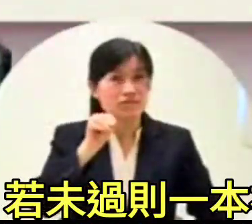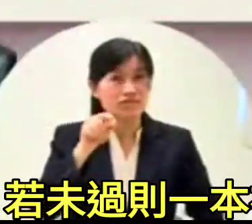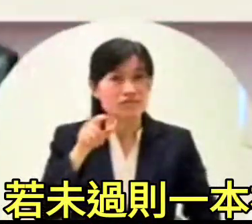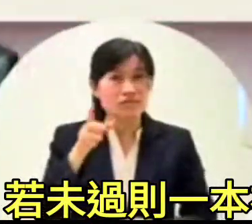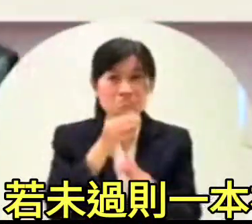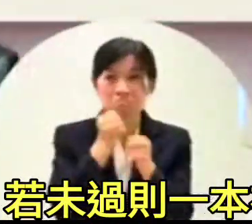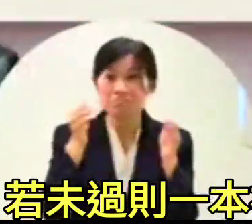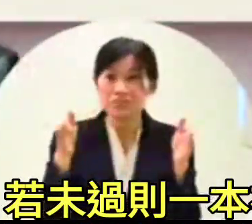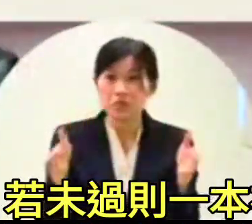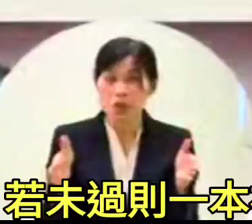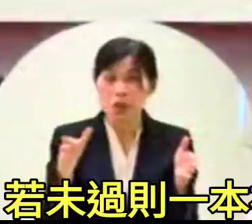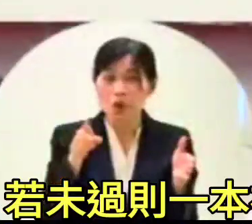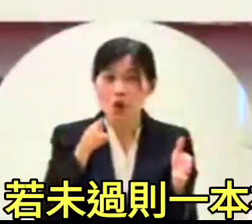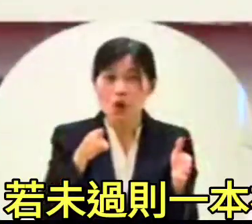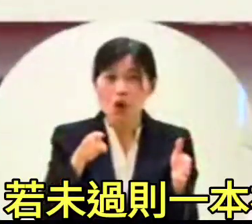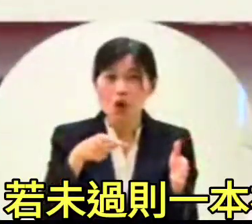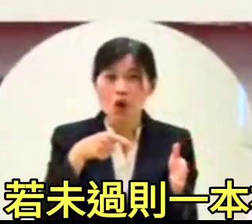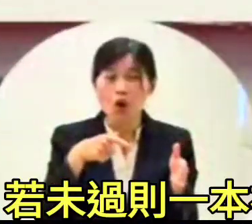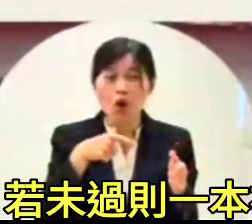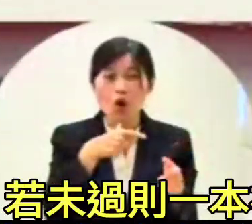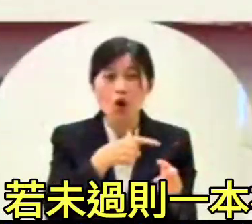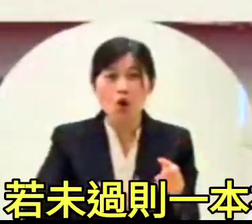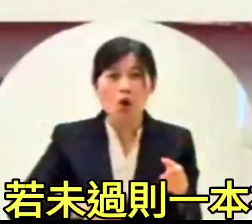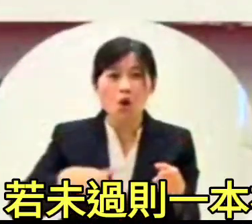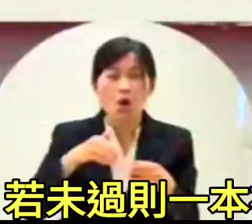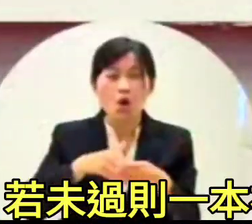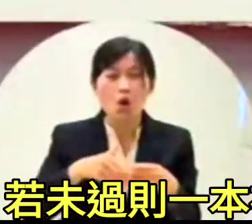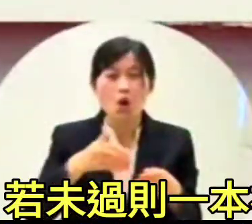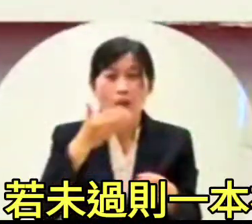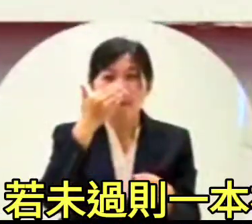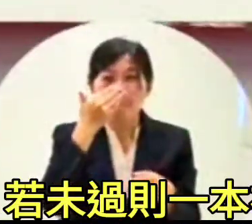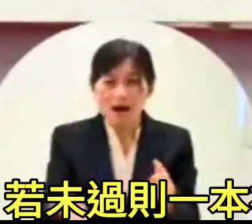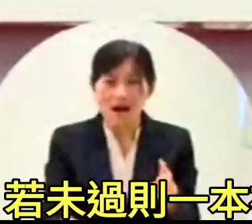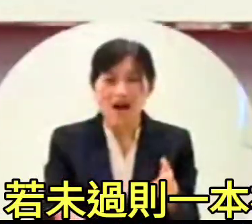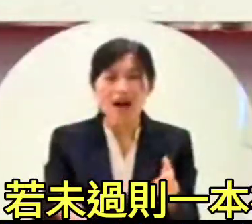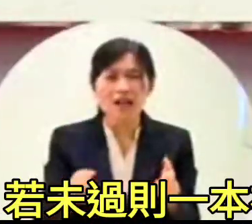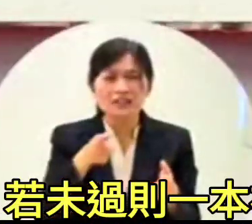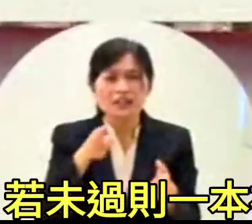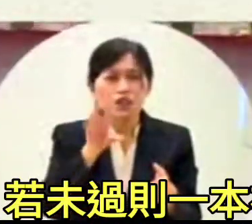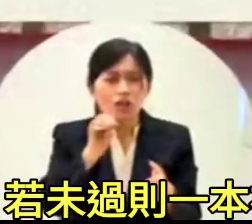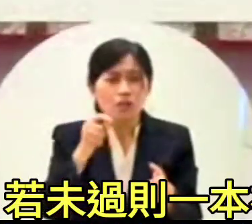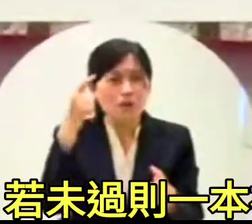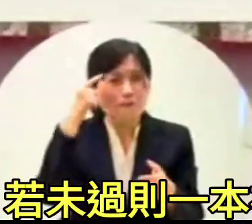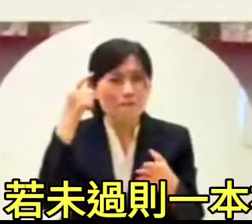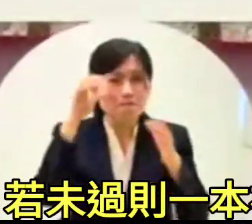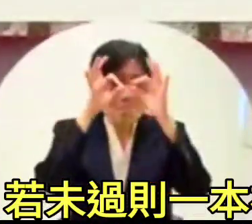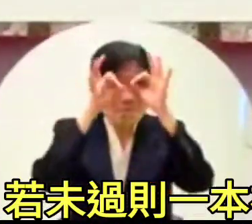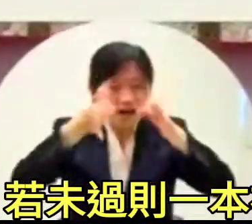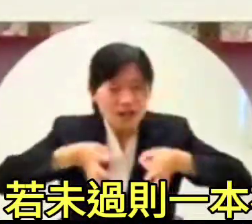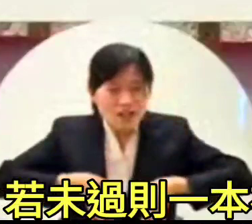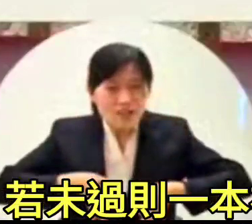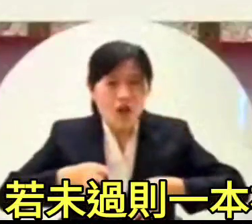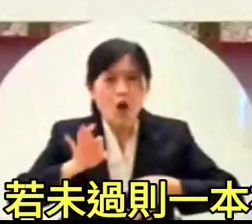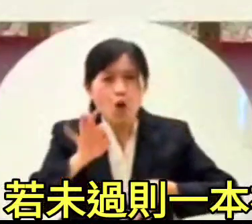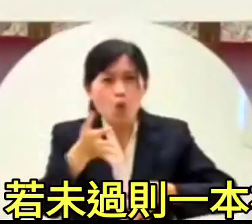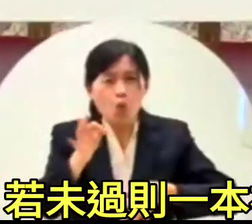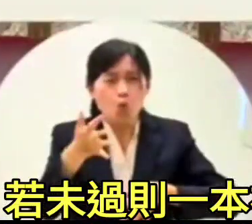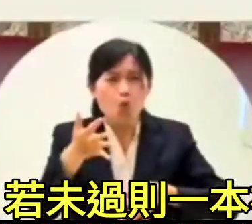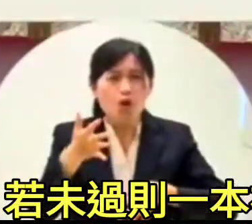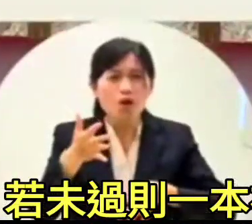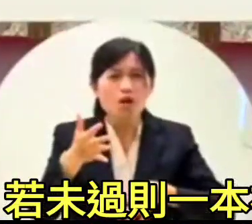间总统选输了，你有没有检讨过？哦，为什么会被罢